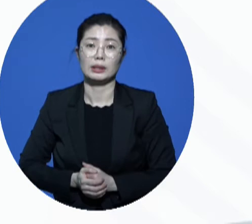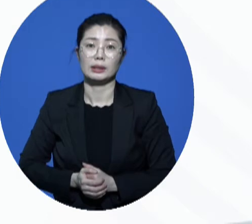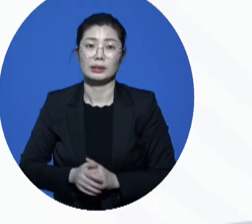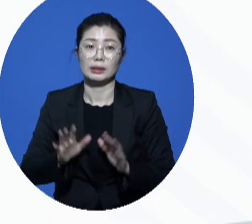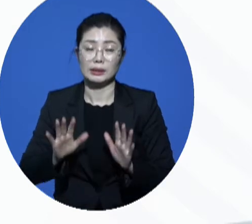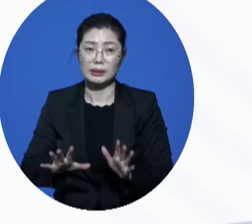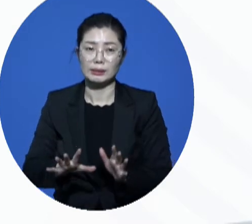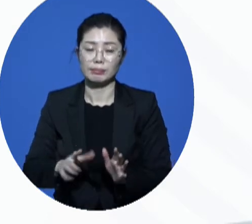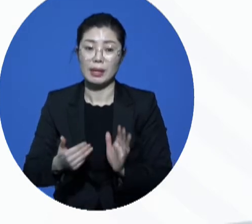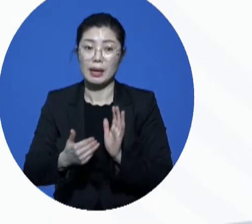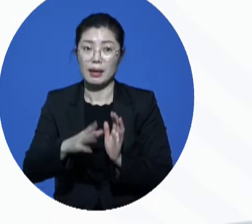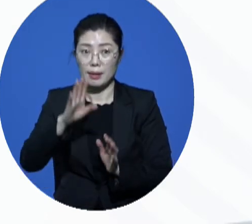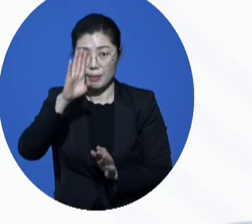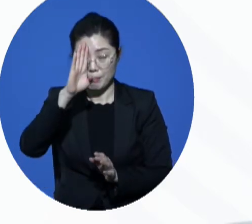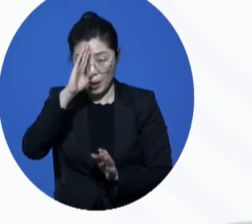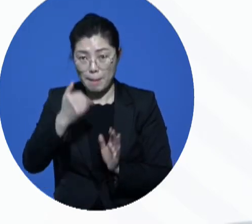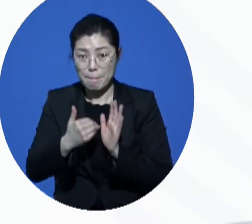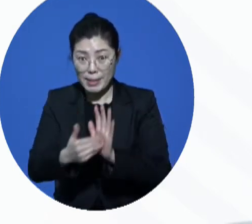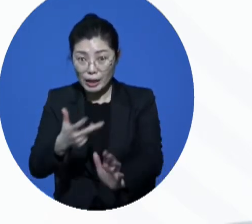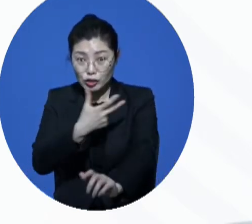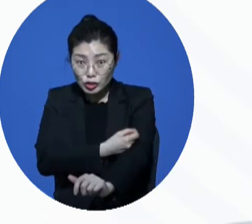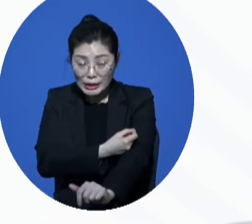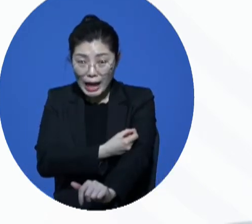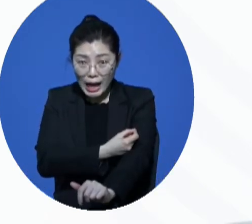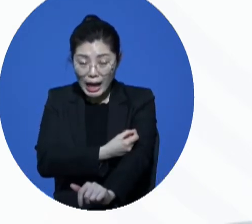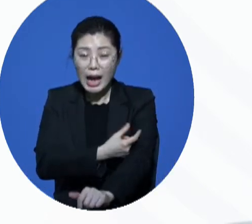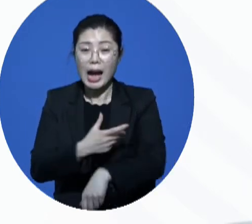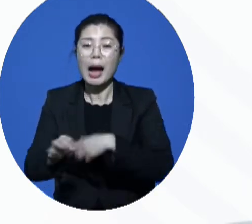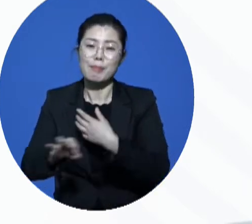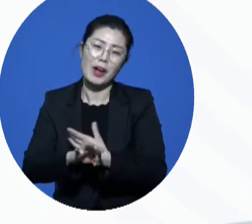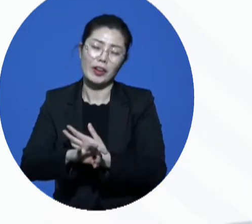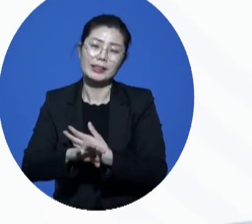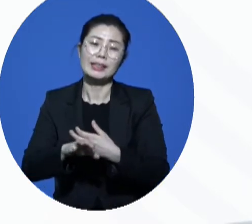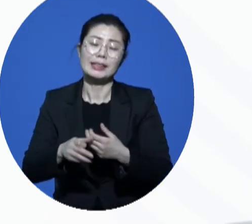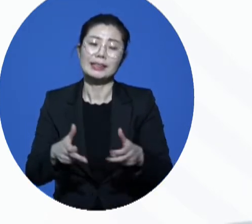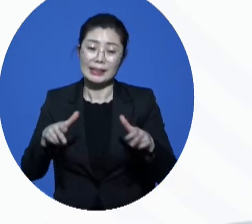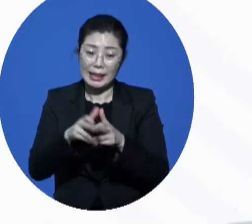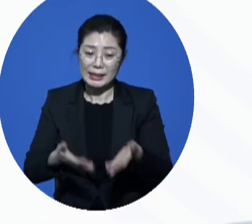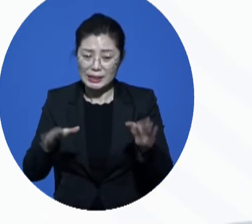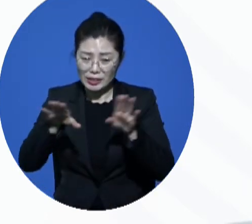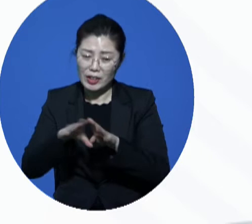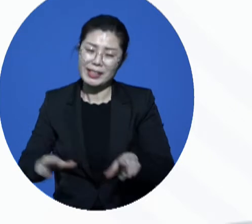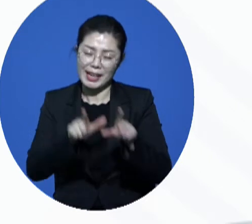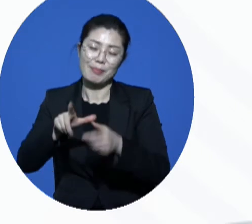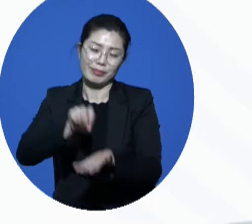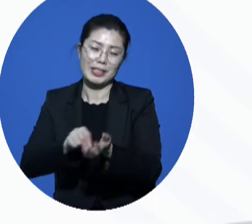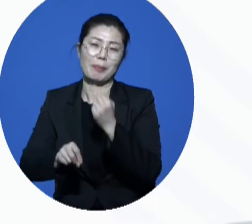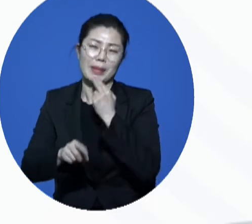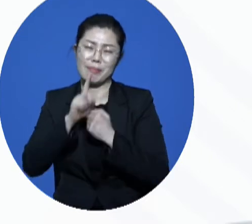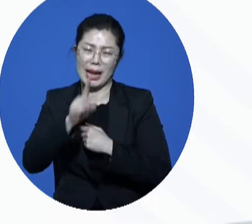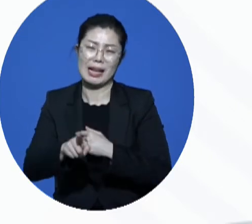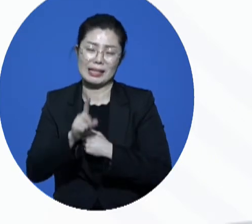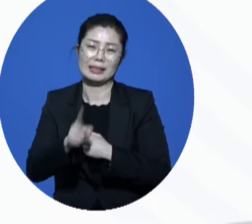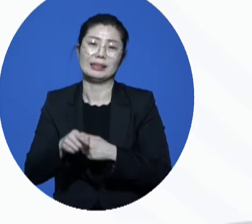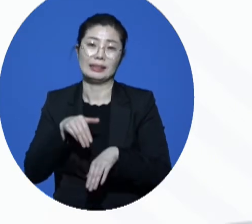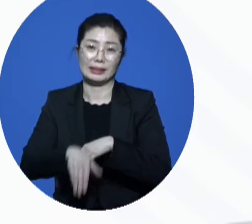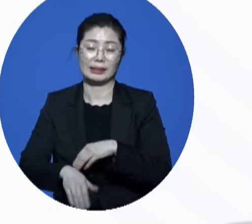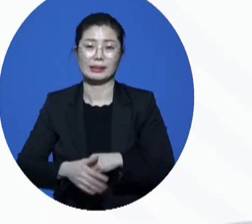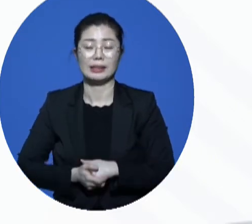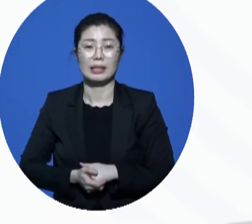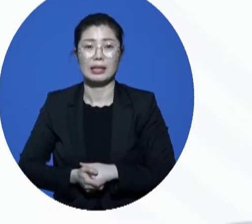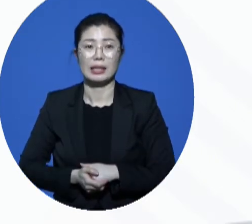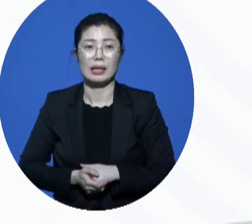문제가 해결되면은 장애인 거주 시설에 아무 문제가 없다라고 주장하기도 합니다. 이것은 더욱더 문제를 악화시킵니다. 백신이라는